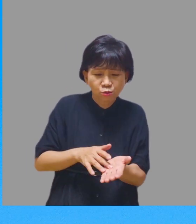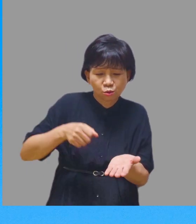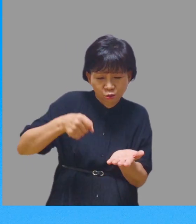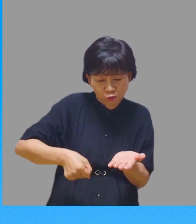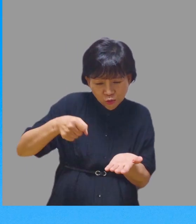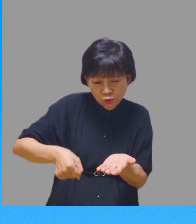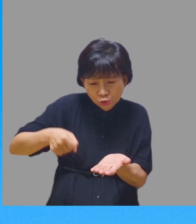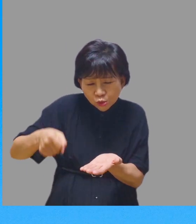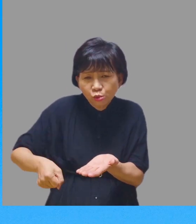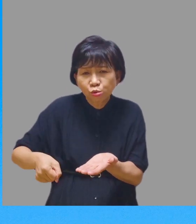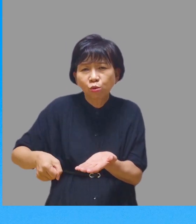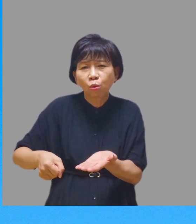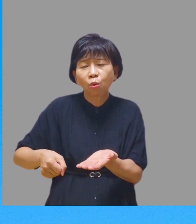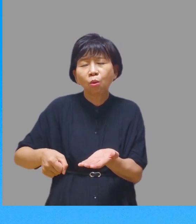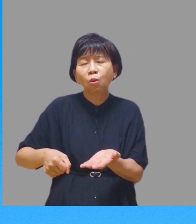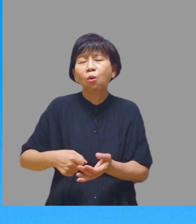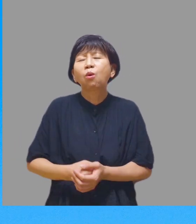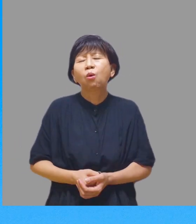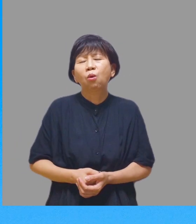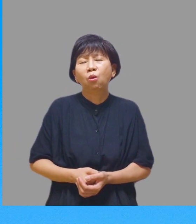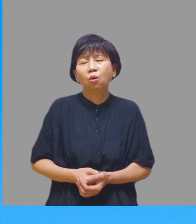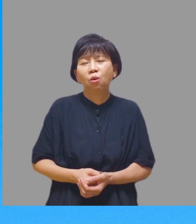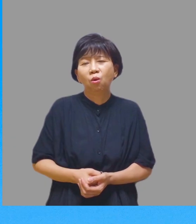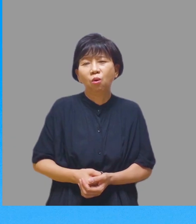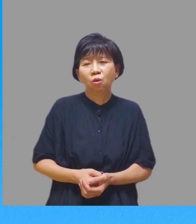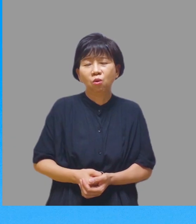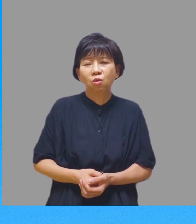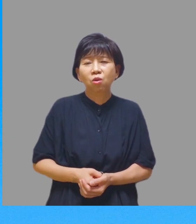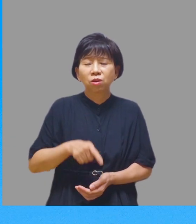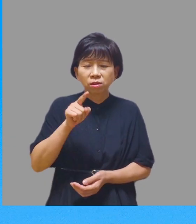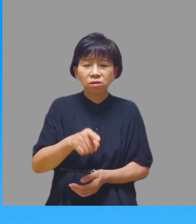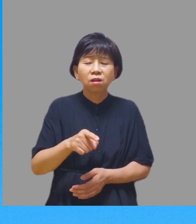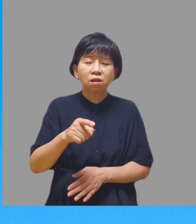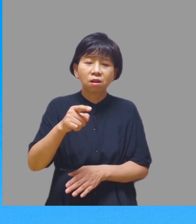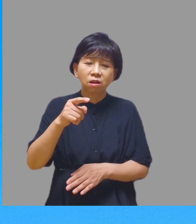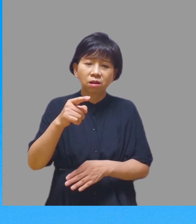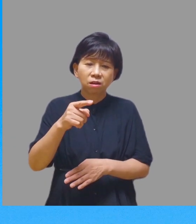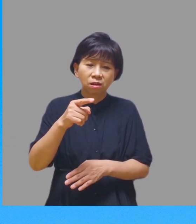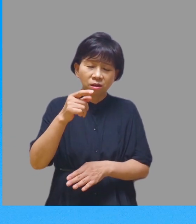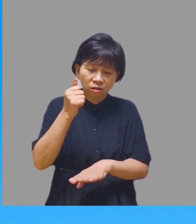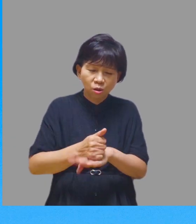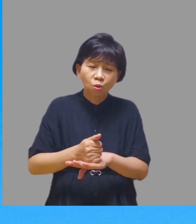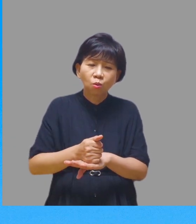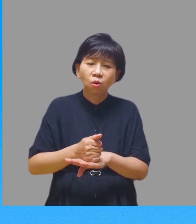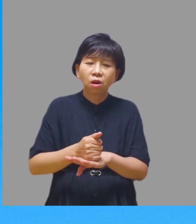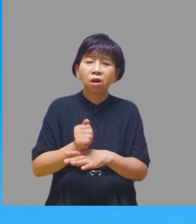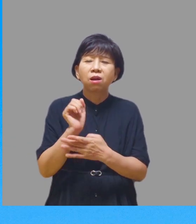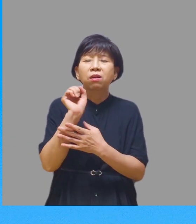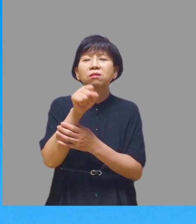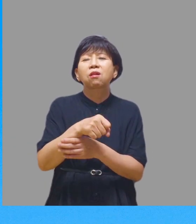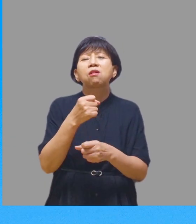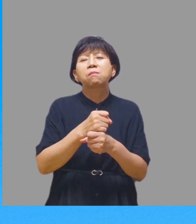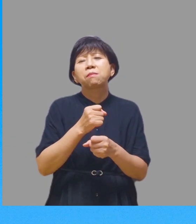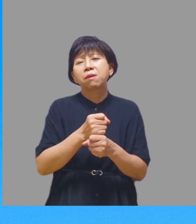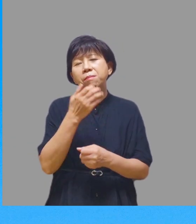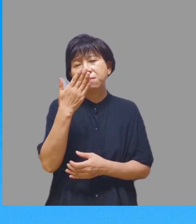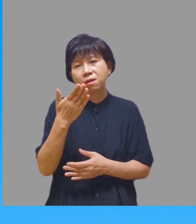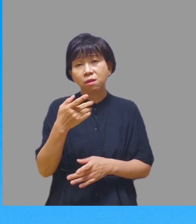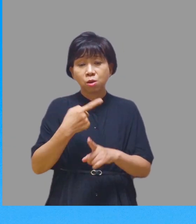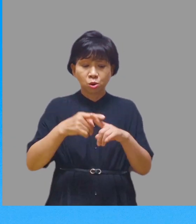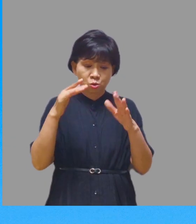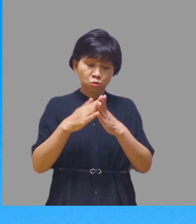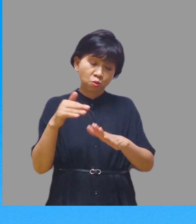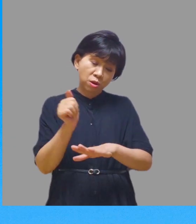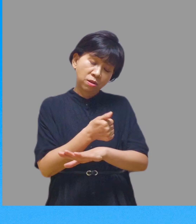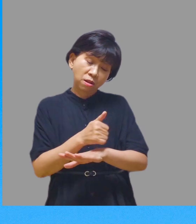가뭄을 이겨내야 비로소 열매가 때가 되어 맺는 거 아니겠습니까? 신앙도 마찬가지입니다. 교회 다니기 시작했다고, 세례